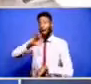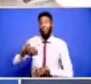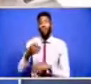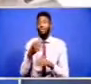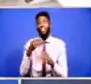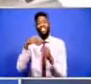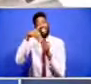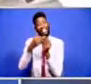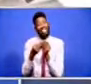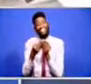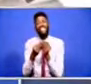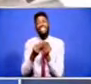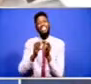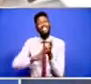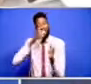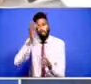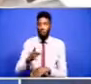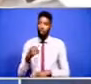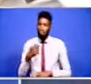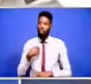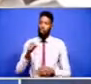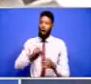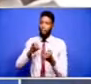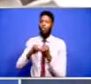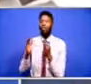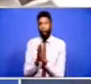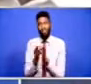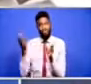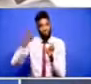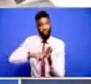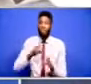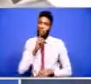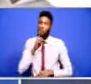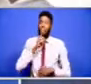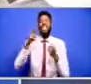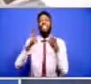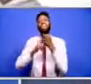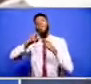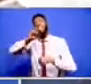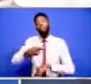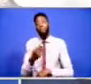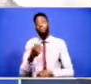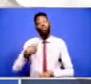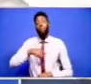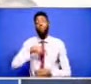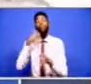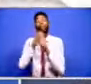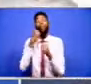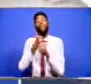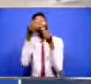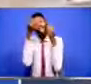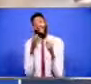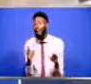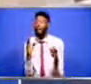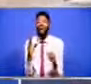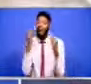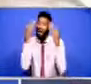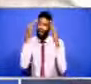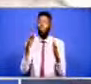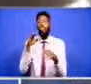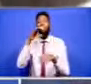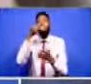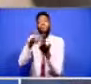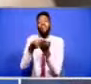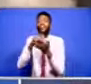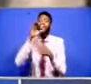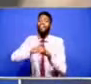sana. Naambiwa watu wawili manake na safari na wife wangu, naambiwa shilingi 7,000. Sasa vile tumepoteza kazi hivi, hatujui hata hizo pesa nazo